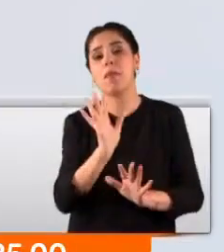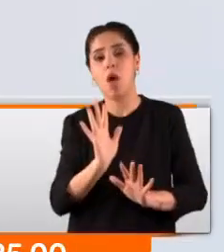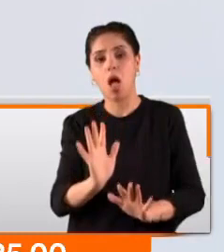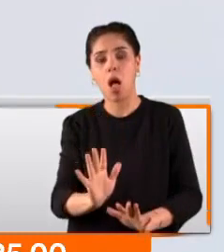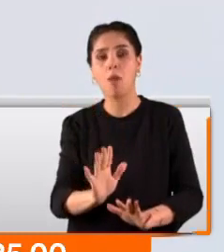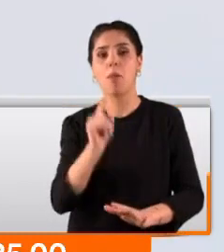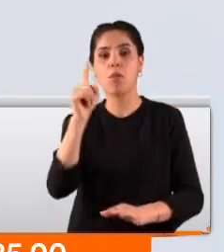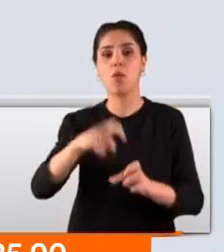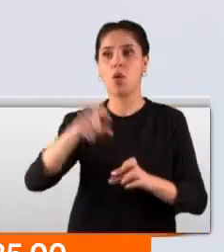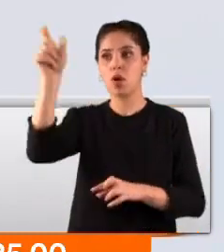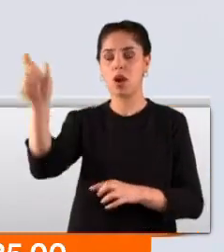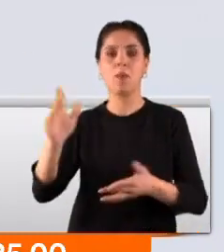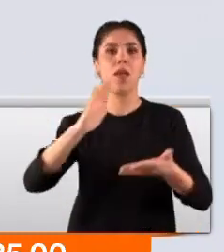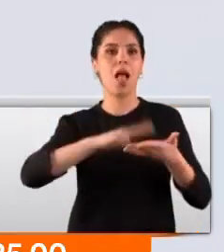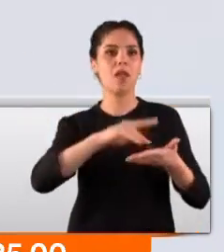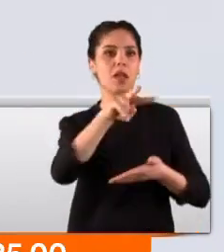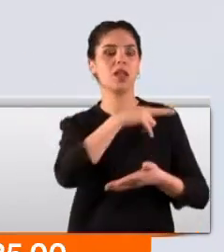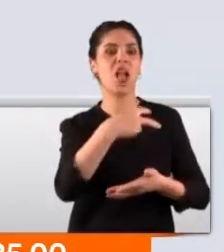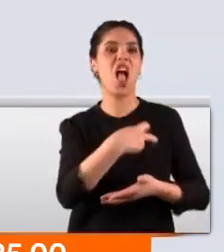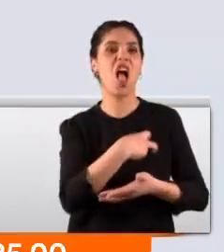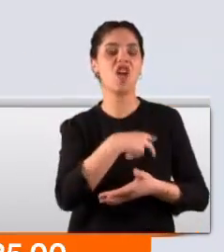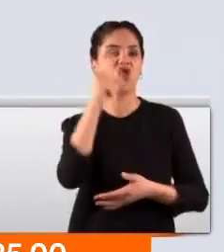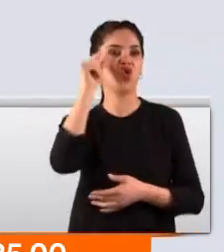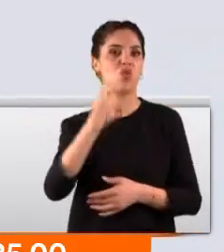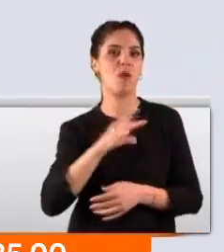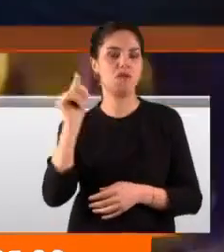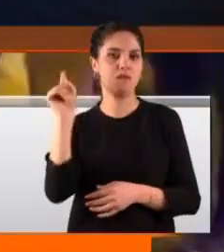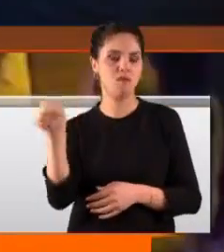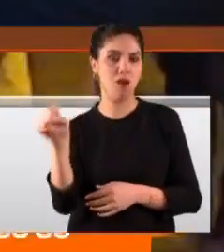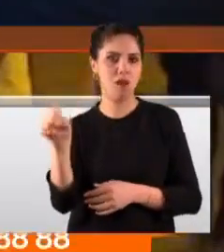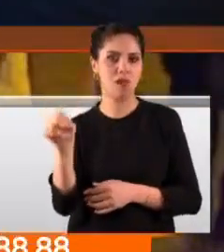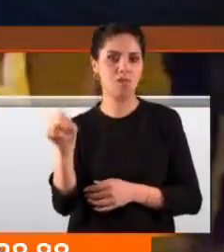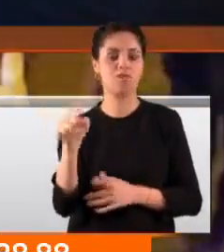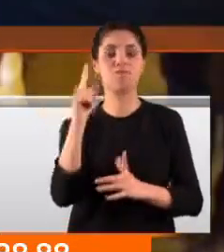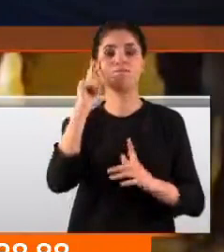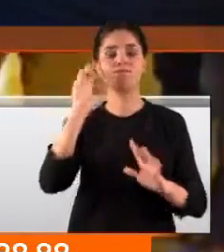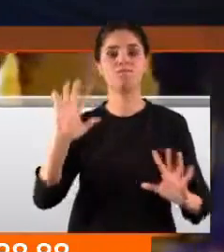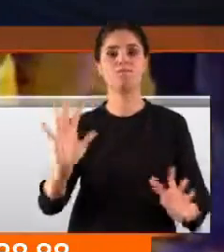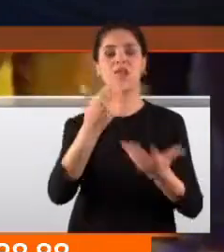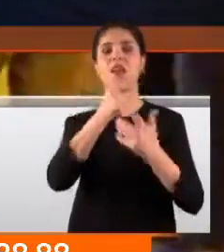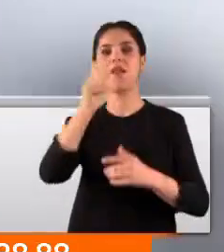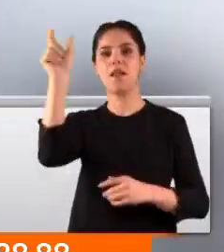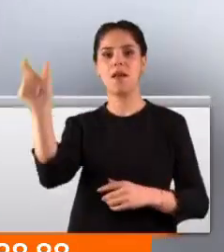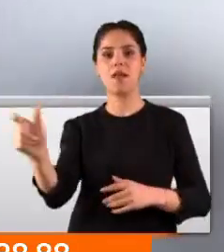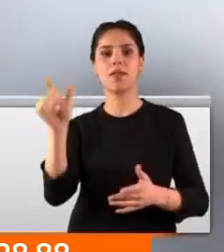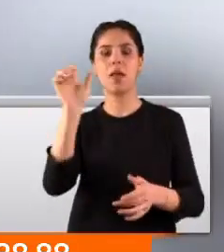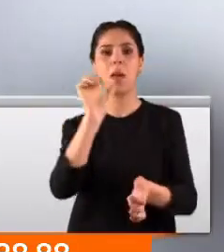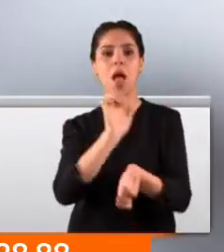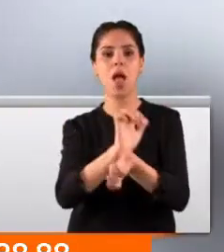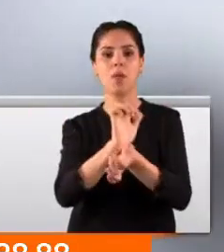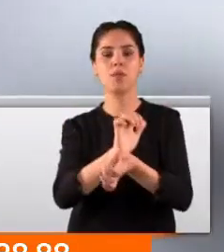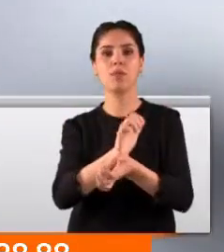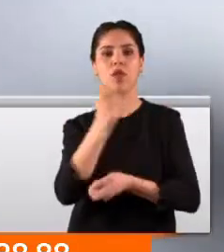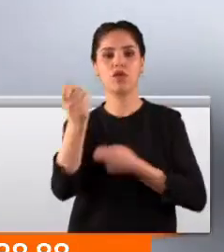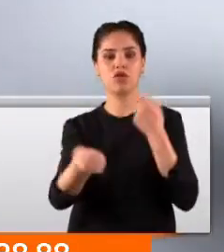Ramazan Onat'ın eşinin arkadaşıyla bir ilişki yaşadığından şüphelendiği iddiası var. Gözü dönmüş cani adam cezaevinde gardiyan olarak